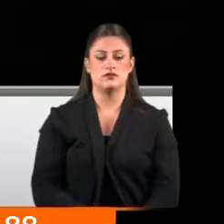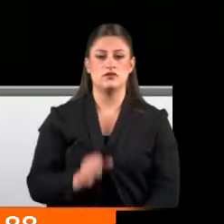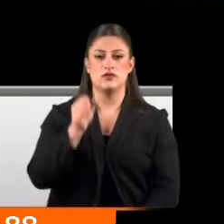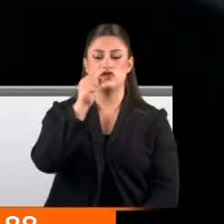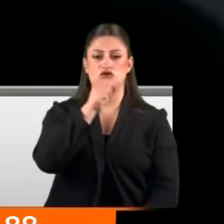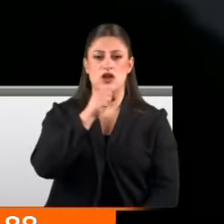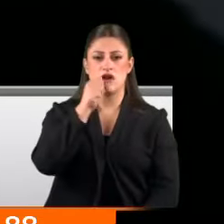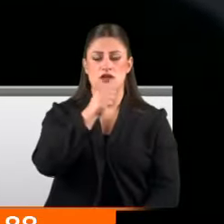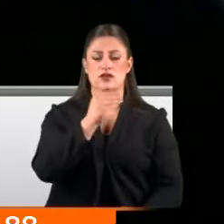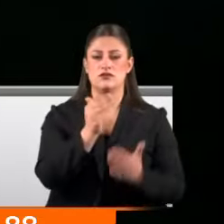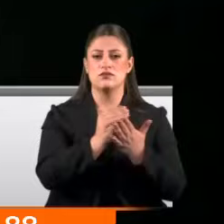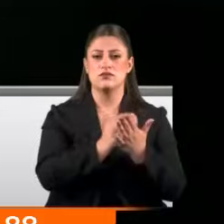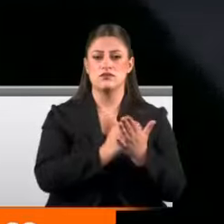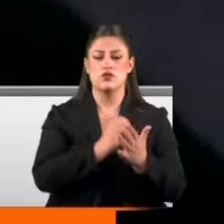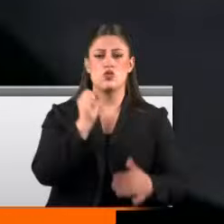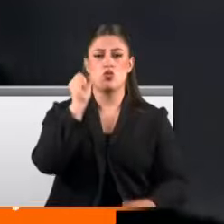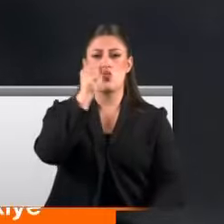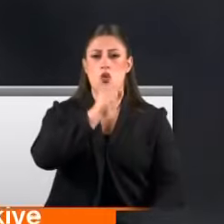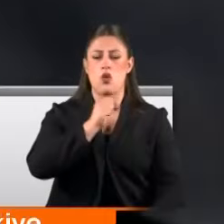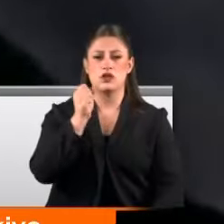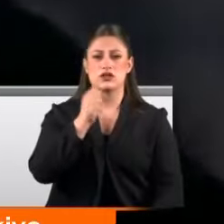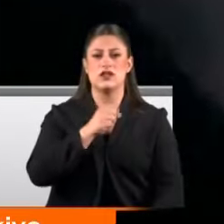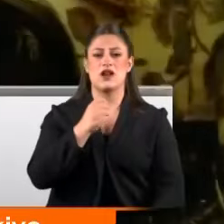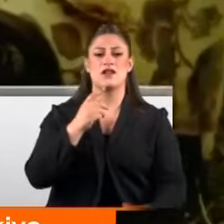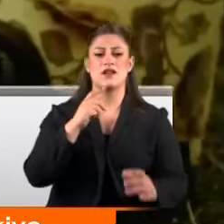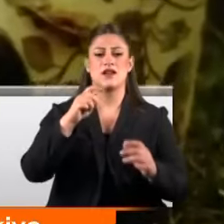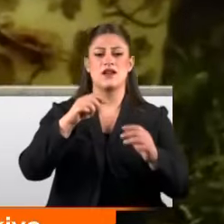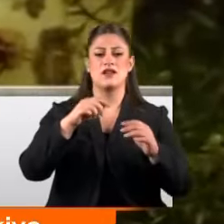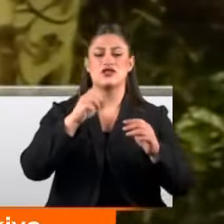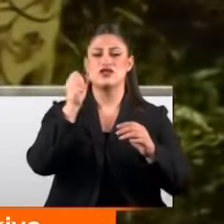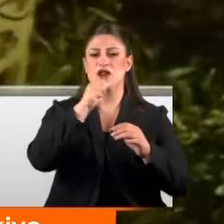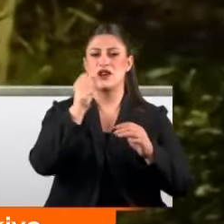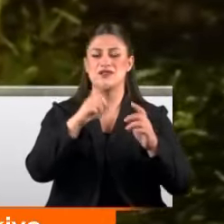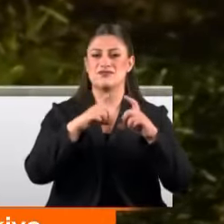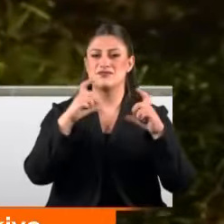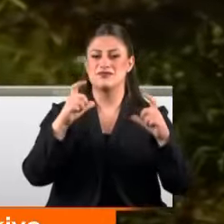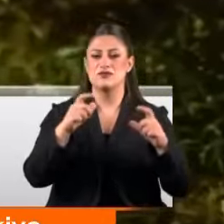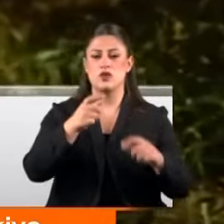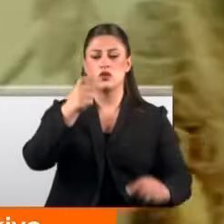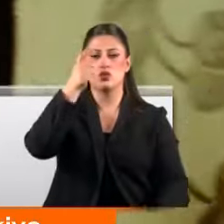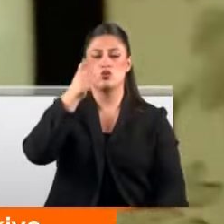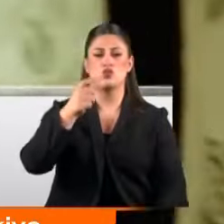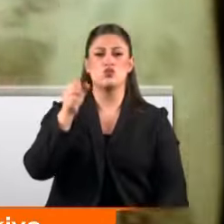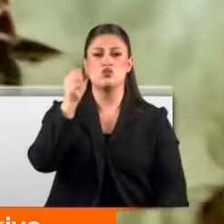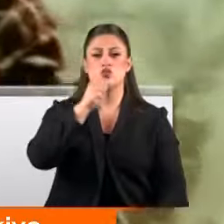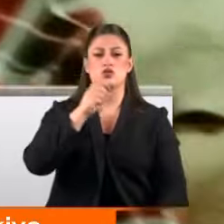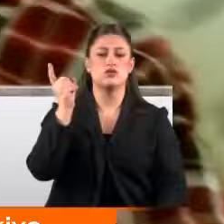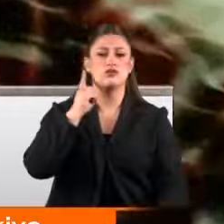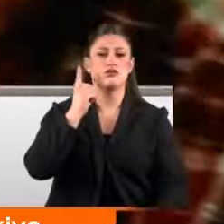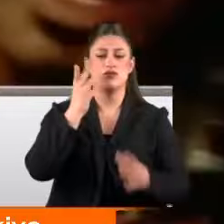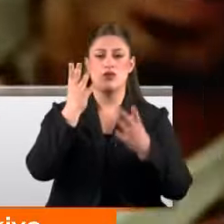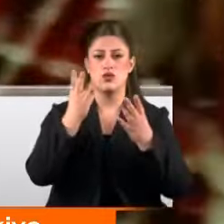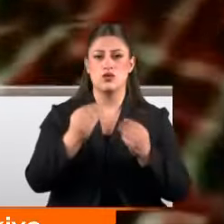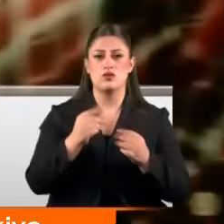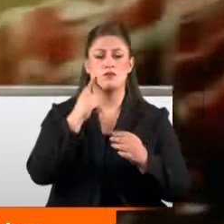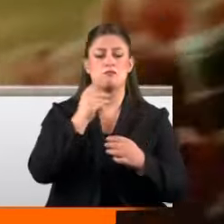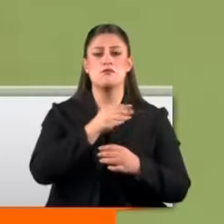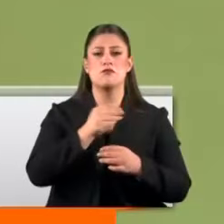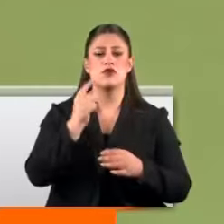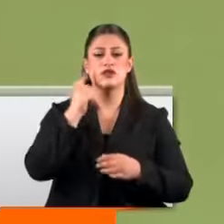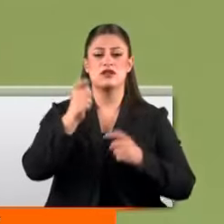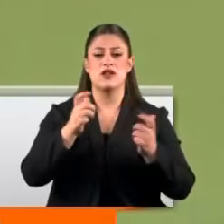Şarkılarıyla, besteleriyle, konserleriyle, çektiği kliplerle Türk müziğine damga vurdu, milyonları eğlendirdi, vedasında